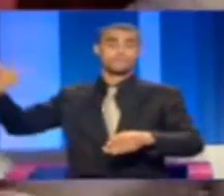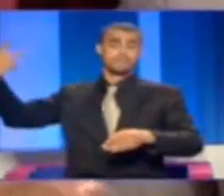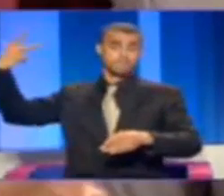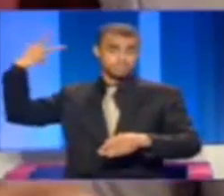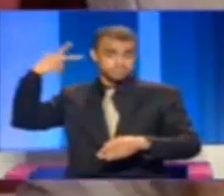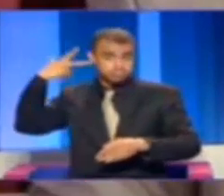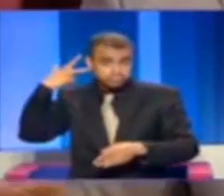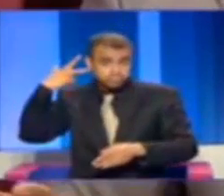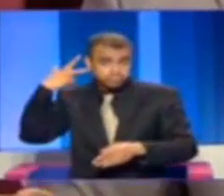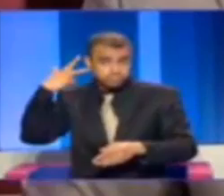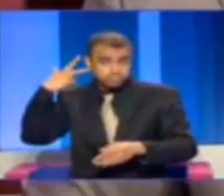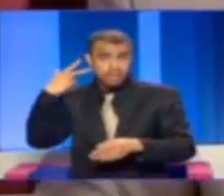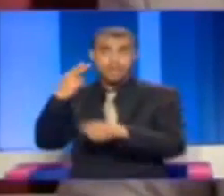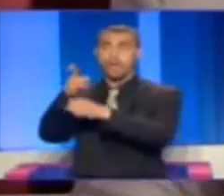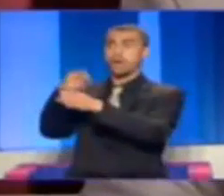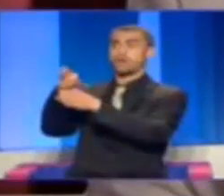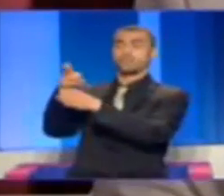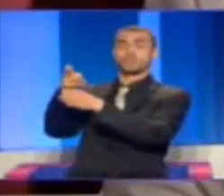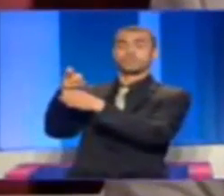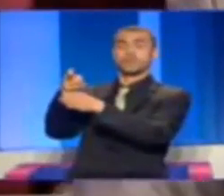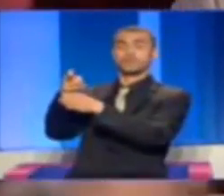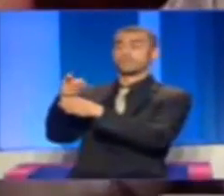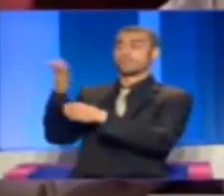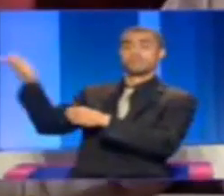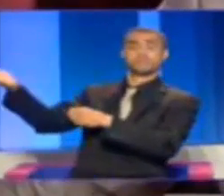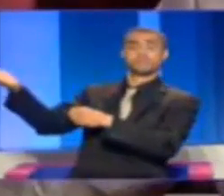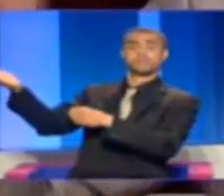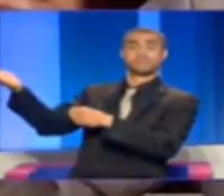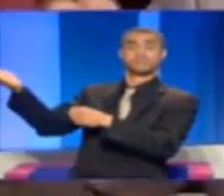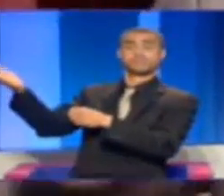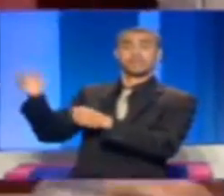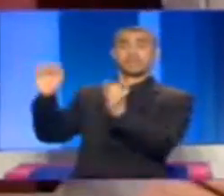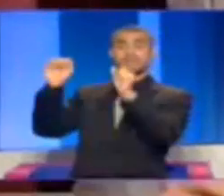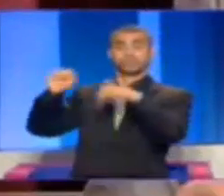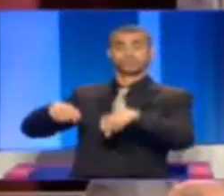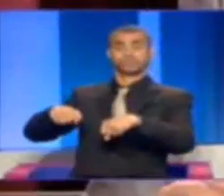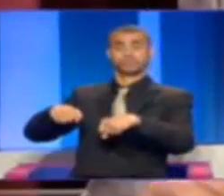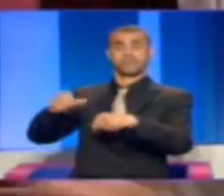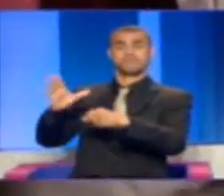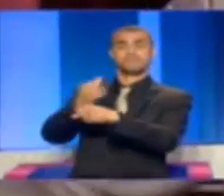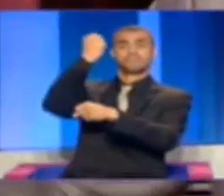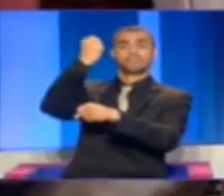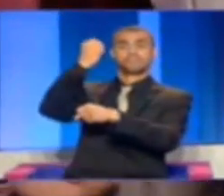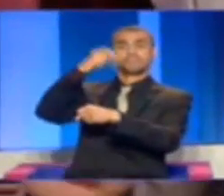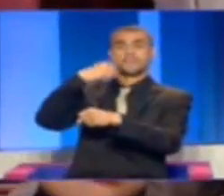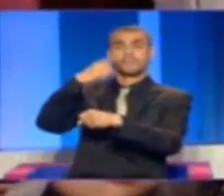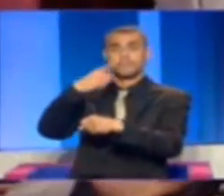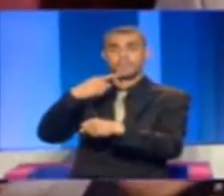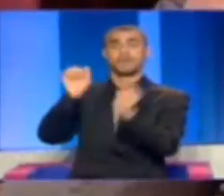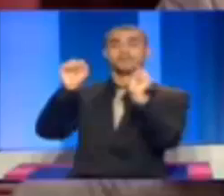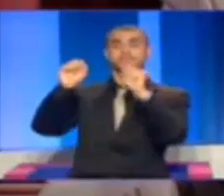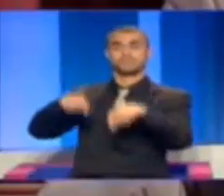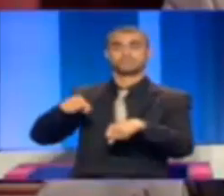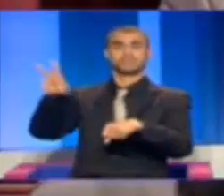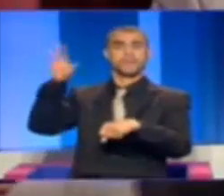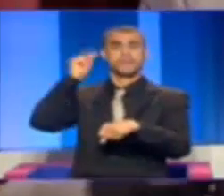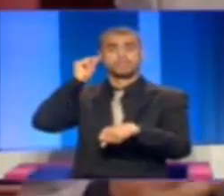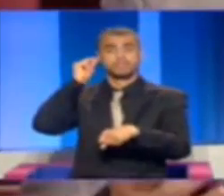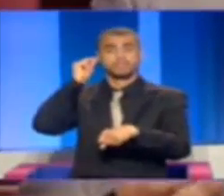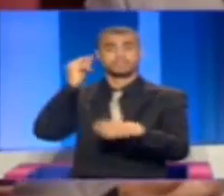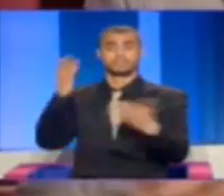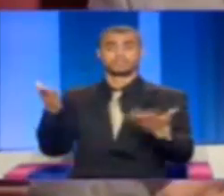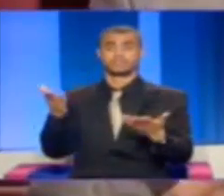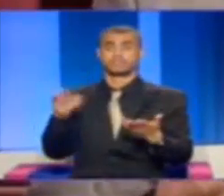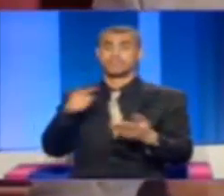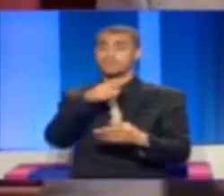نجحت له العمليه راه غادي يسمع. الوغ كو سي فو، سوقفني رد الفعل ديال الاب تما، علاش؟ لان